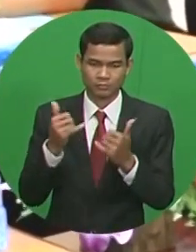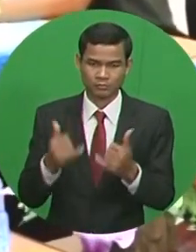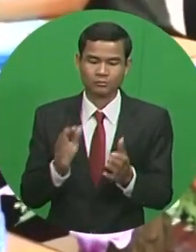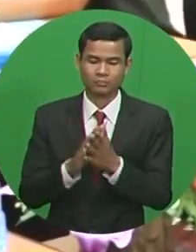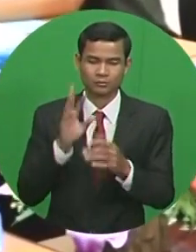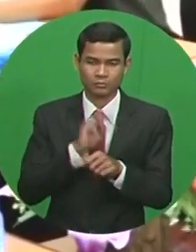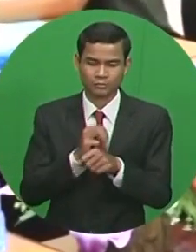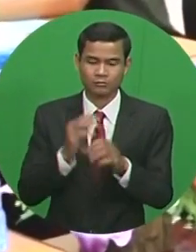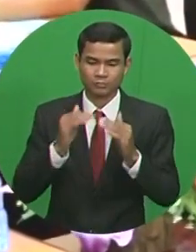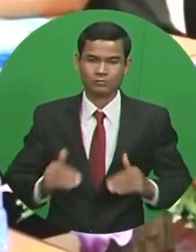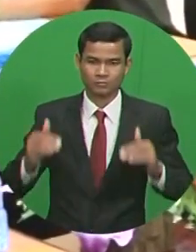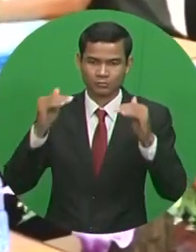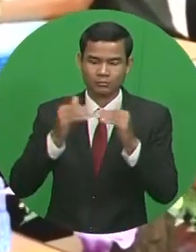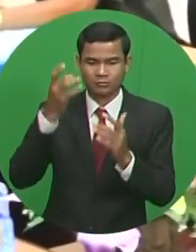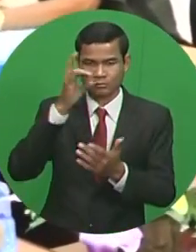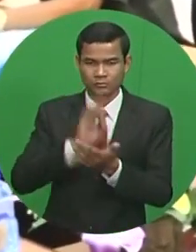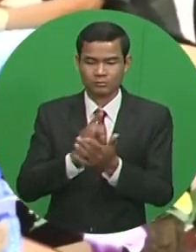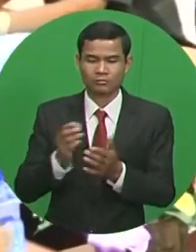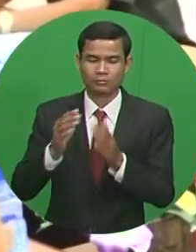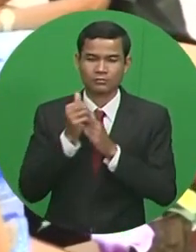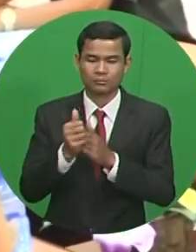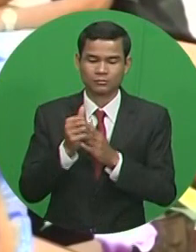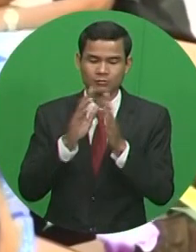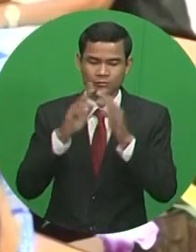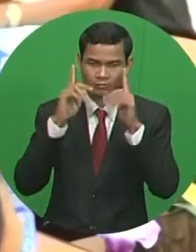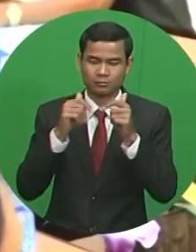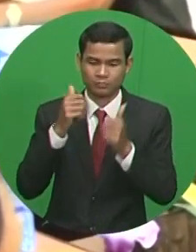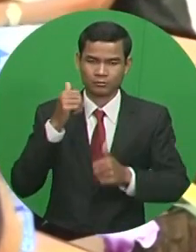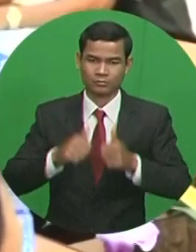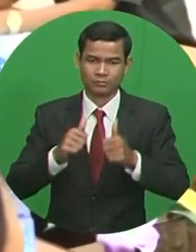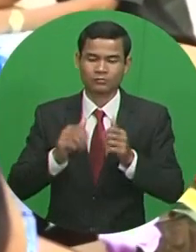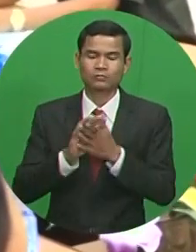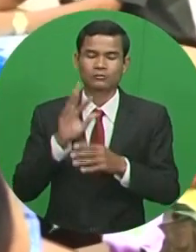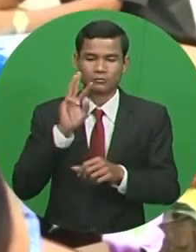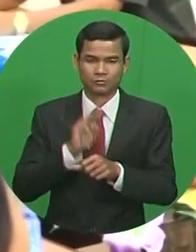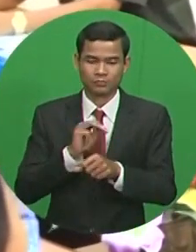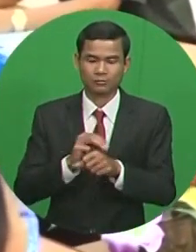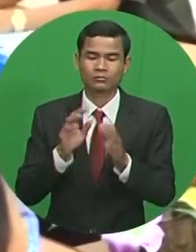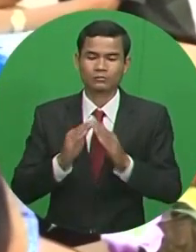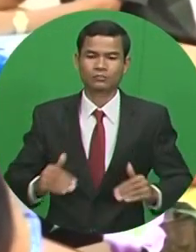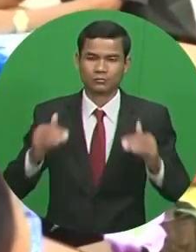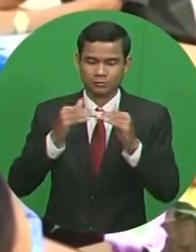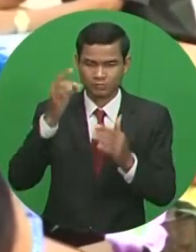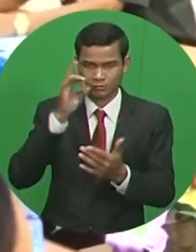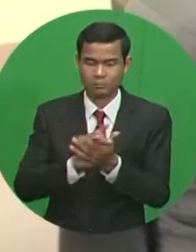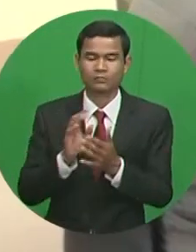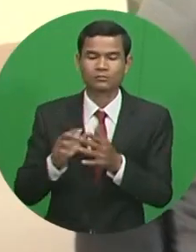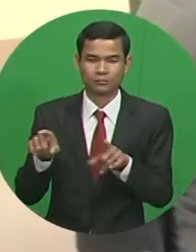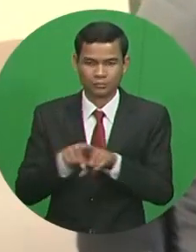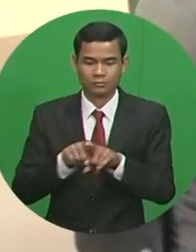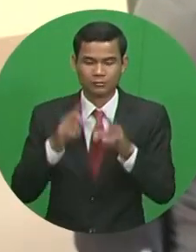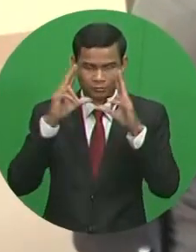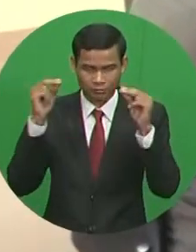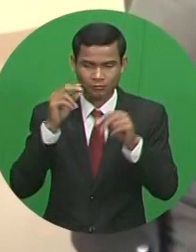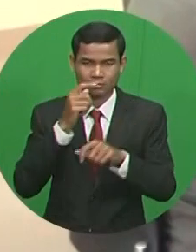រសួងធម្មការនិងសាសនាដឹកនាំដោយឯកឧត្តមឈិតសុខុនរដ្ឋមន្ត្រីក្រសួងធម្មការនិងសាសនារួមទាំងមន្ត្រីថ្នាក់ដឹកនាំគ្រប់លំ